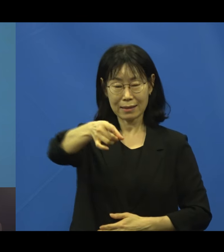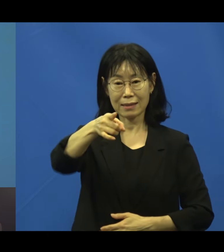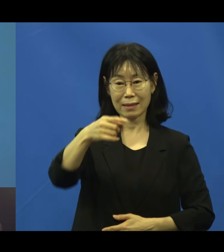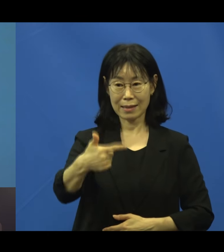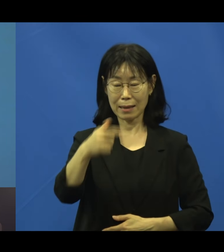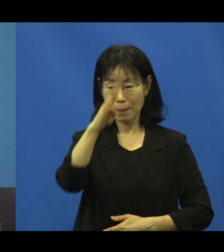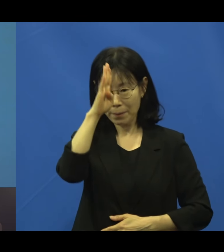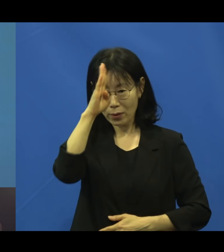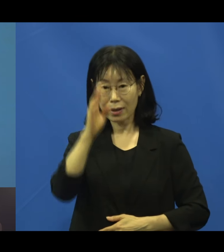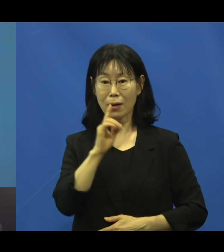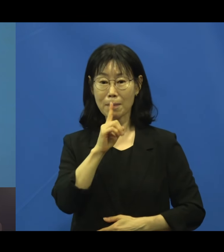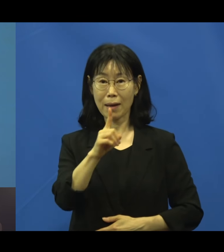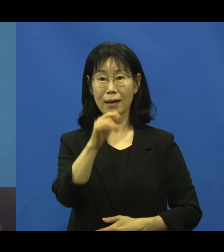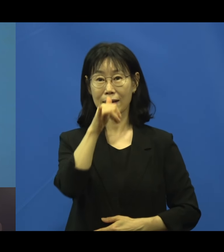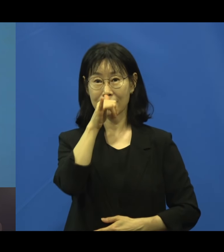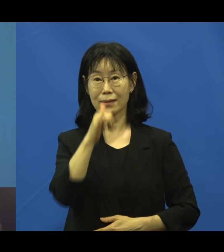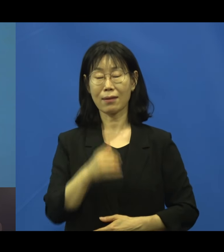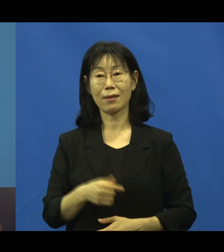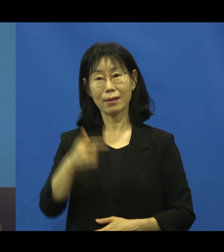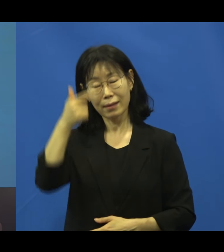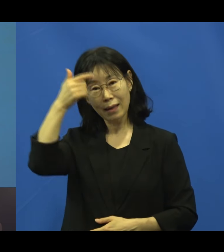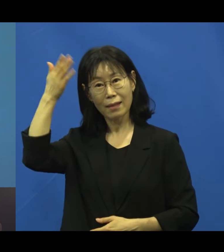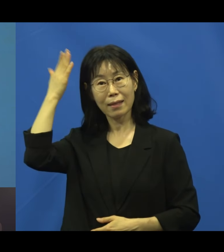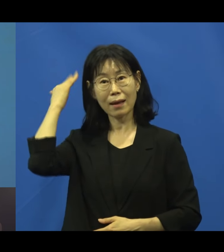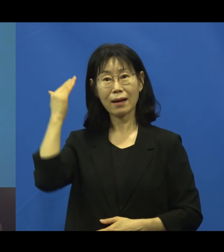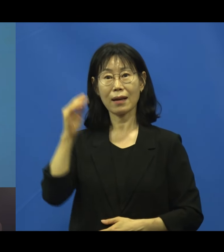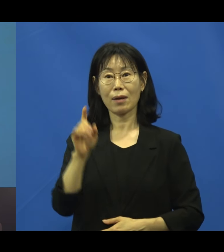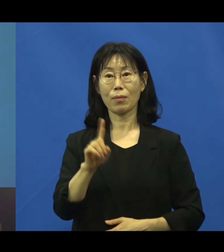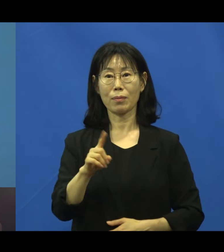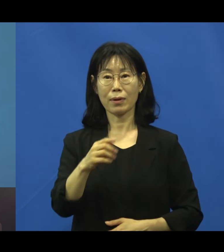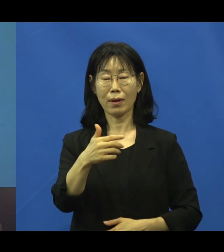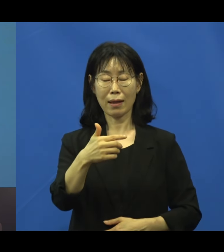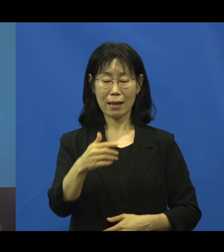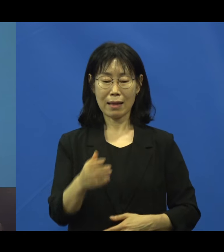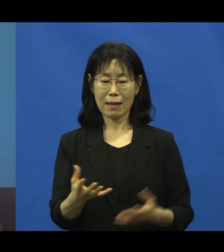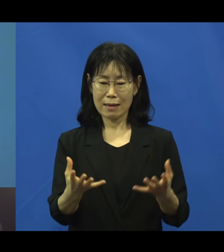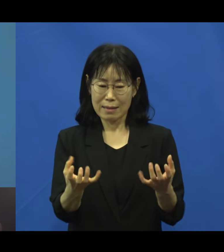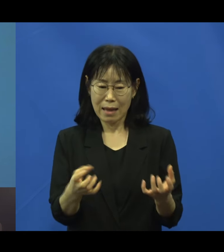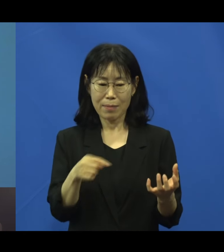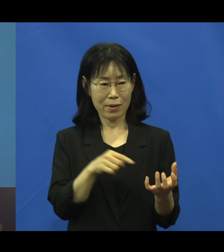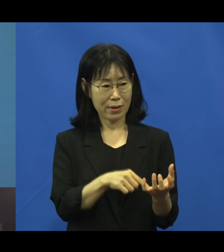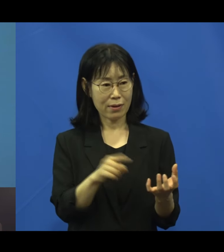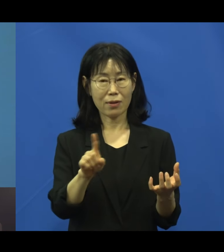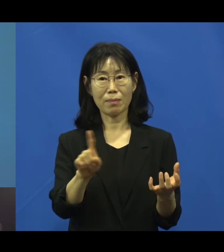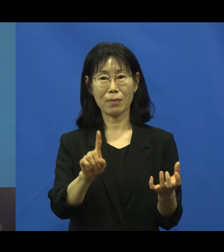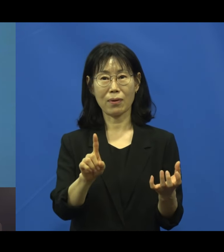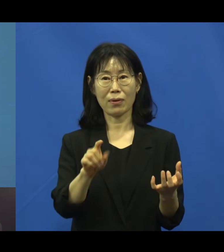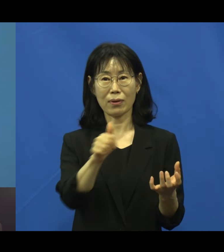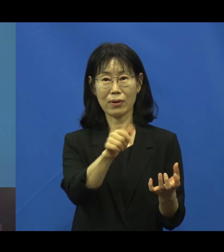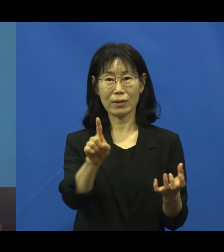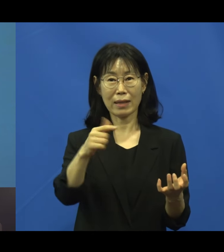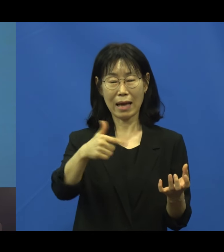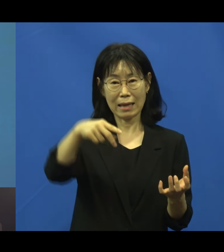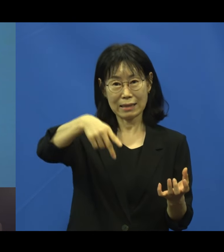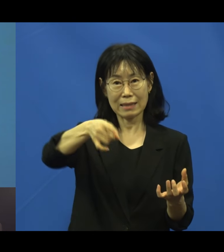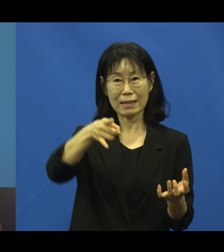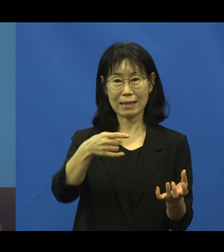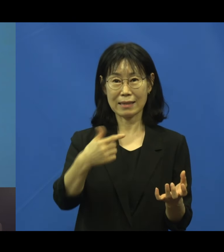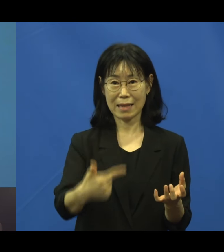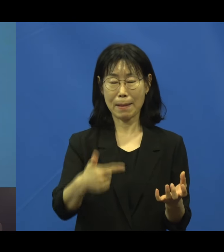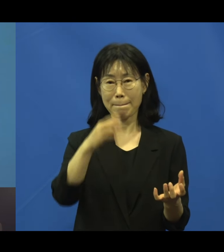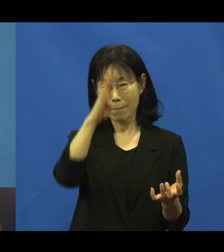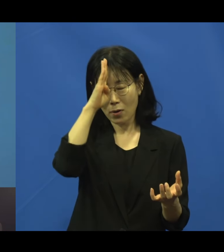그죠? 좀 비하하는 것이고, 나병이라고 그러는데 실제로 요즘은 한센시병이라고 그래요. 근데